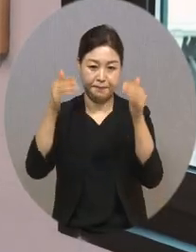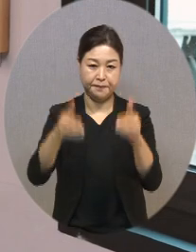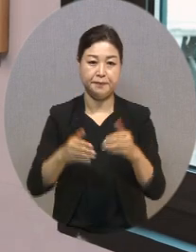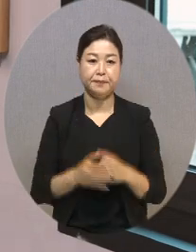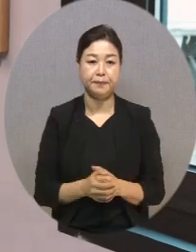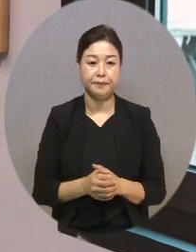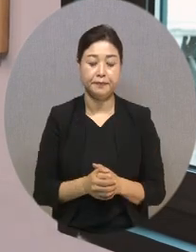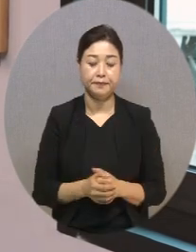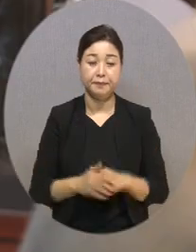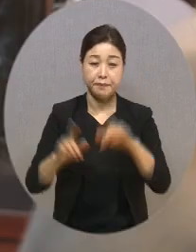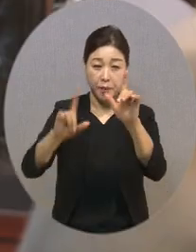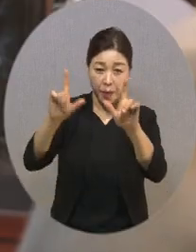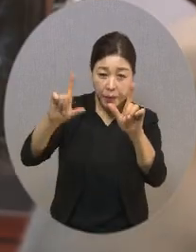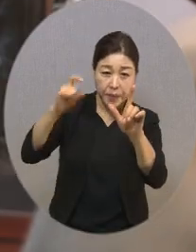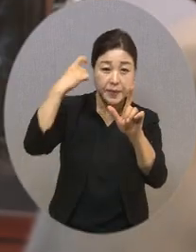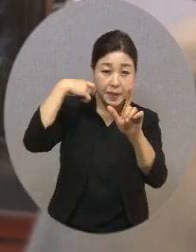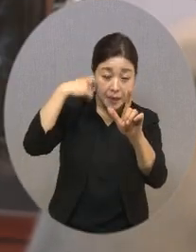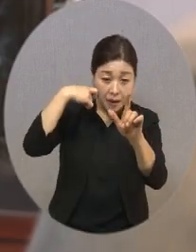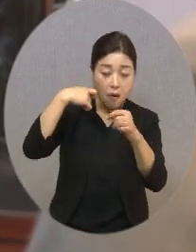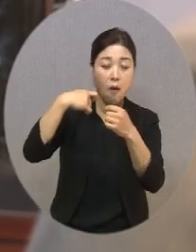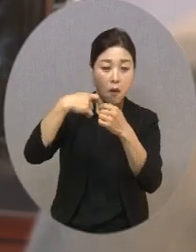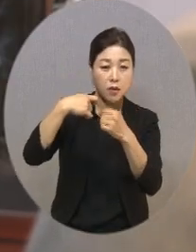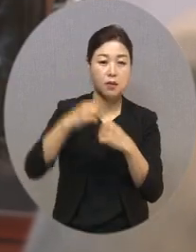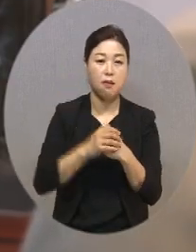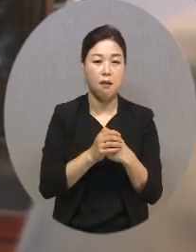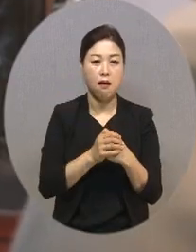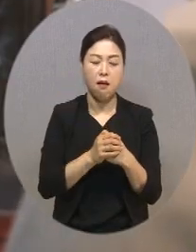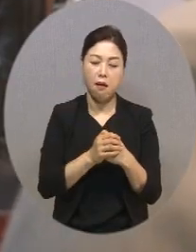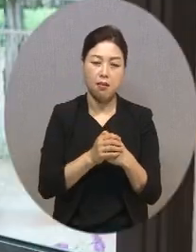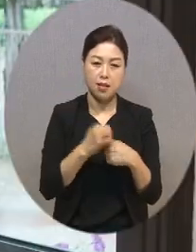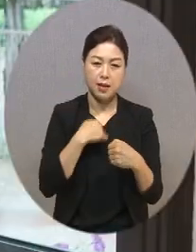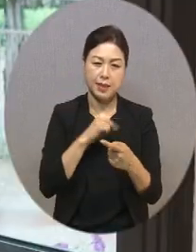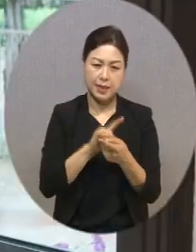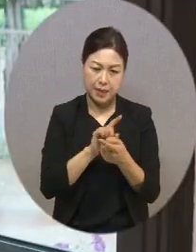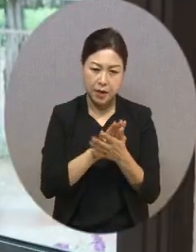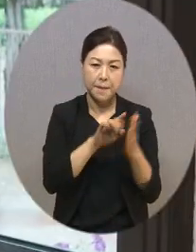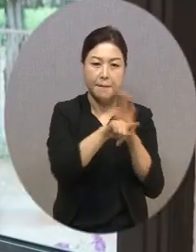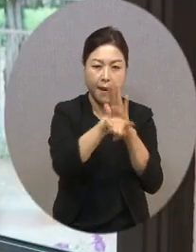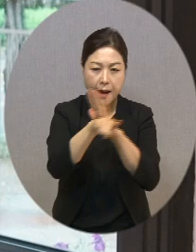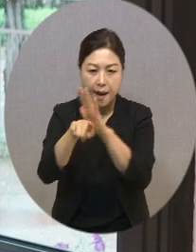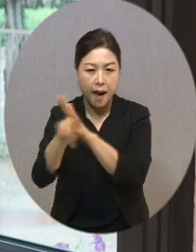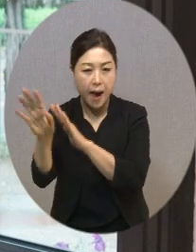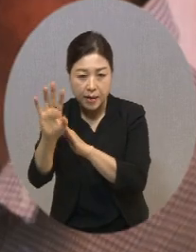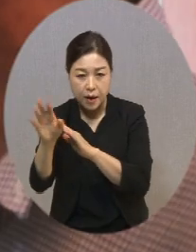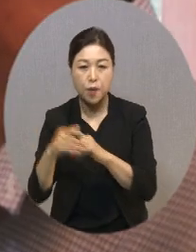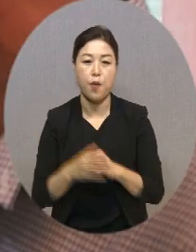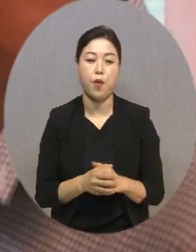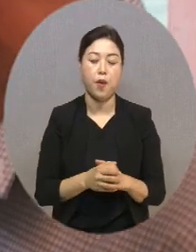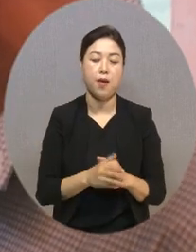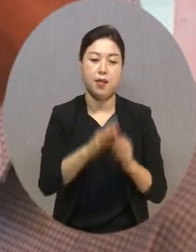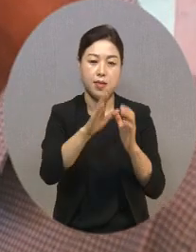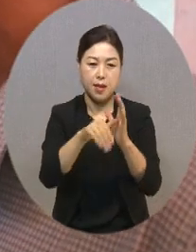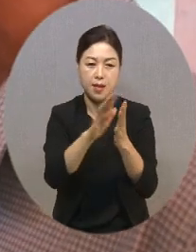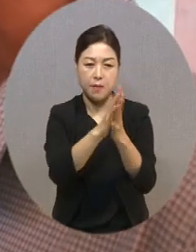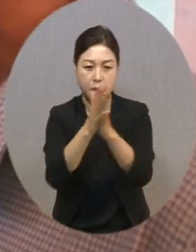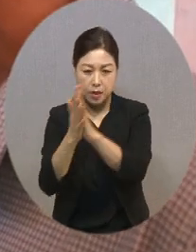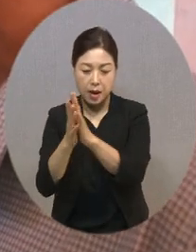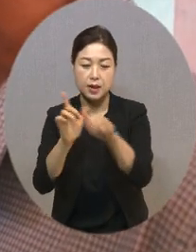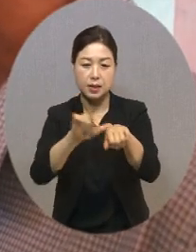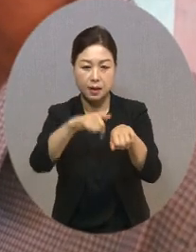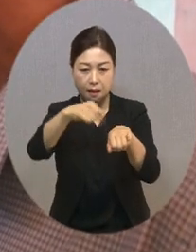풍경을 느끼기 위해서 굳이 특별한 곳을 찾아가지 않아도 변화무쌍한 계절과 시간에